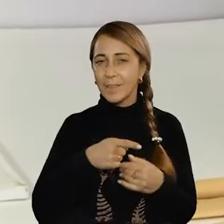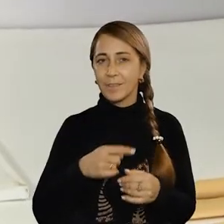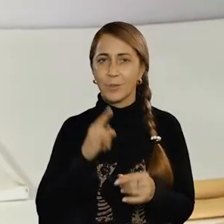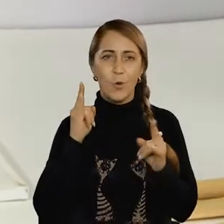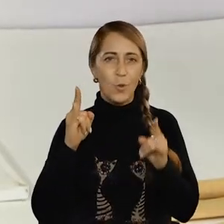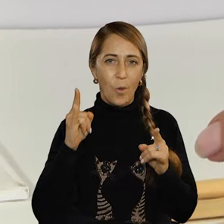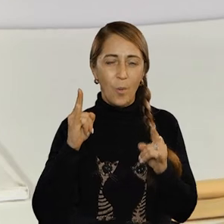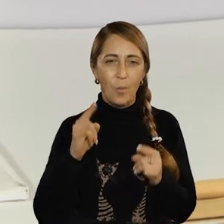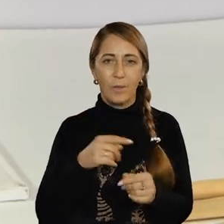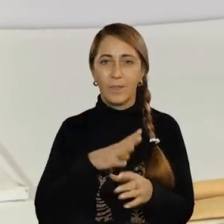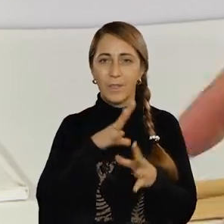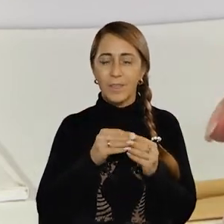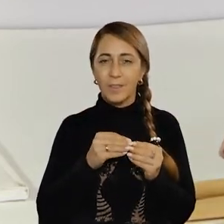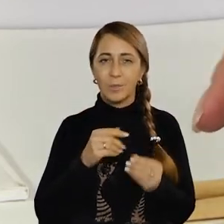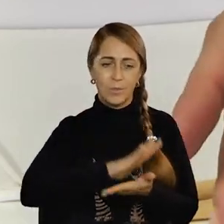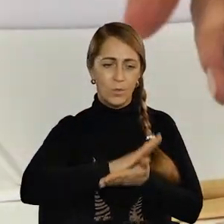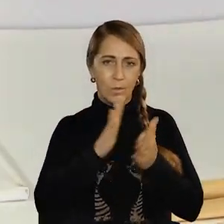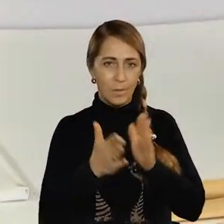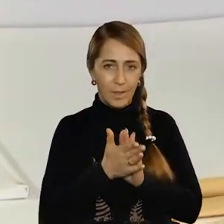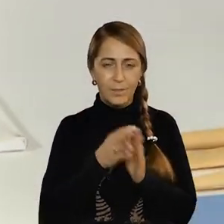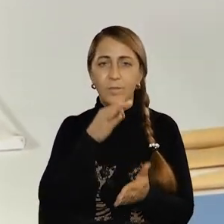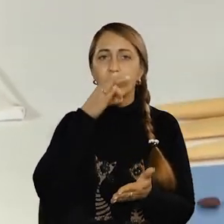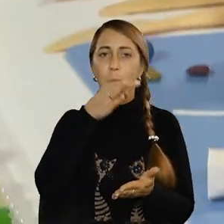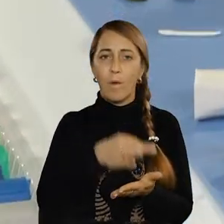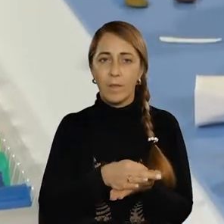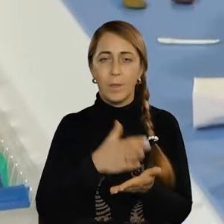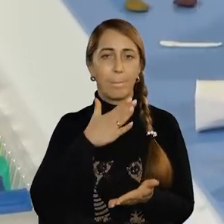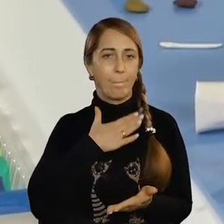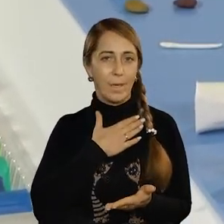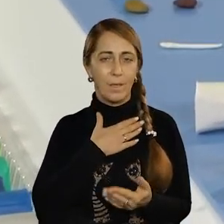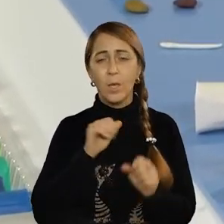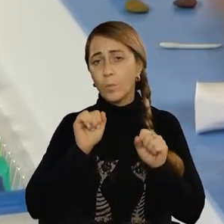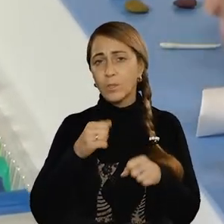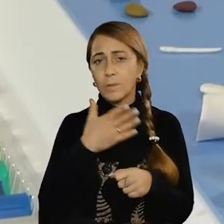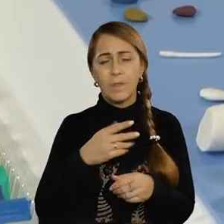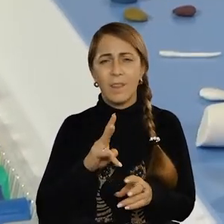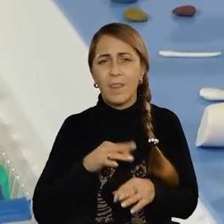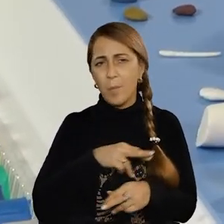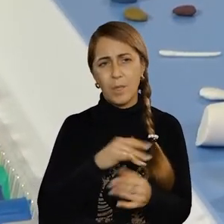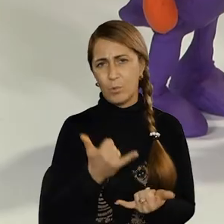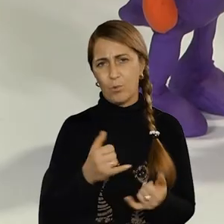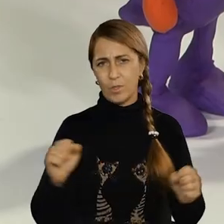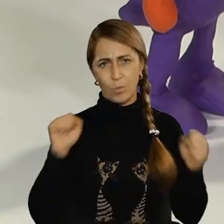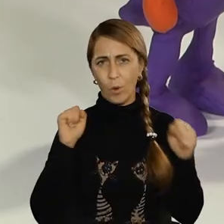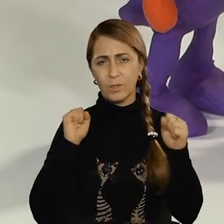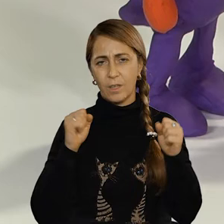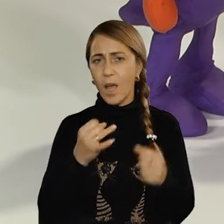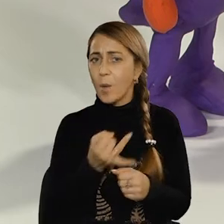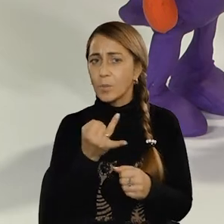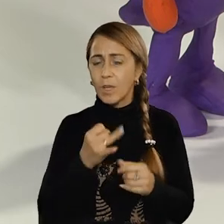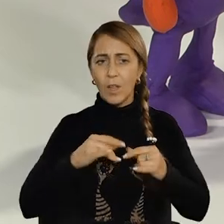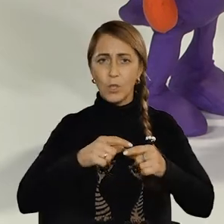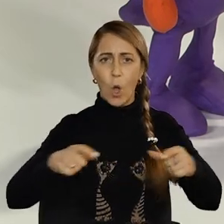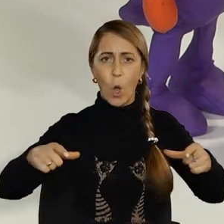дебютанту!» Хором, як і домовлялися, відповіли ми. «Можливо, не підемо сьогодні в спортзал?» –